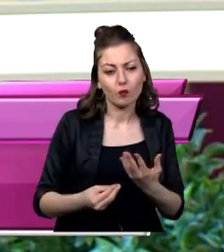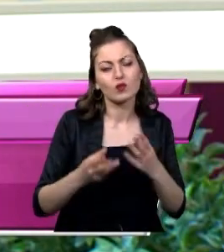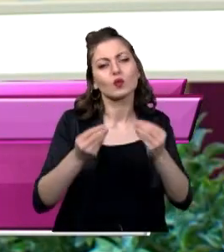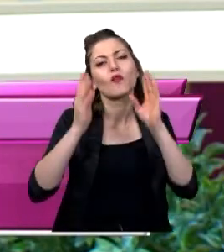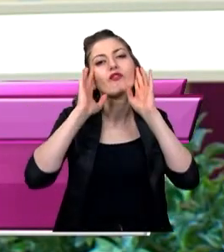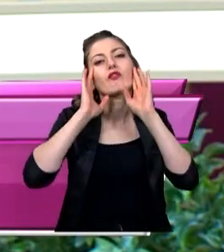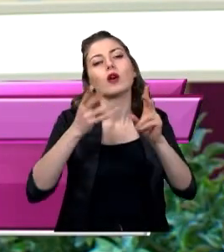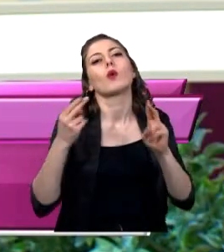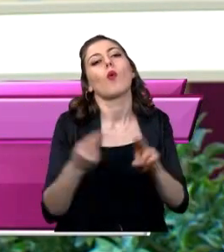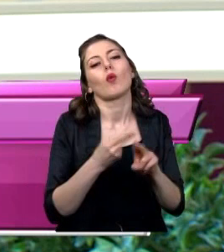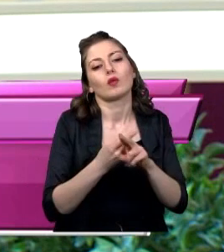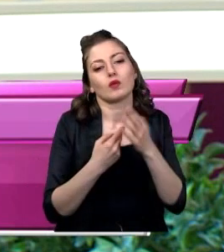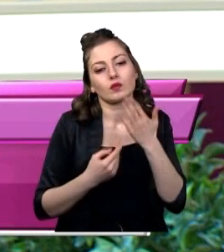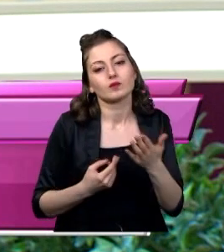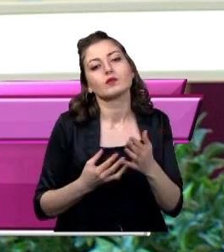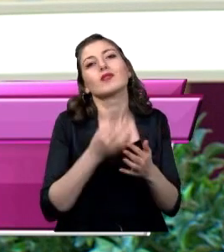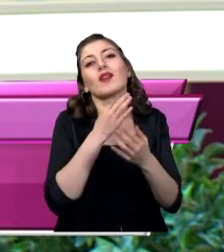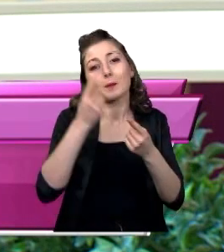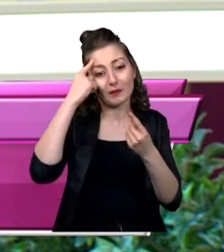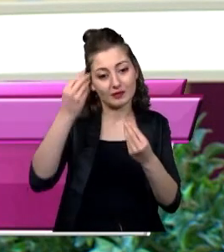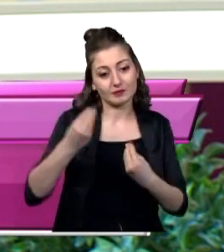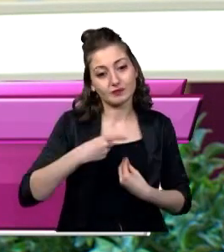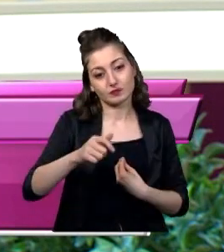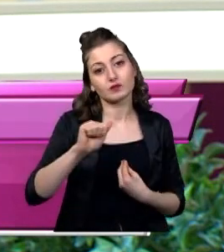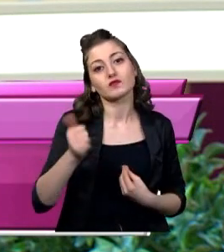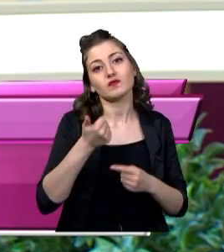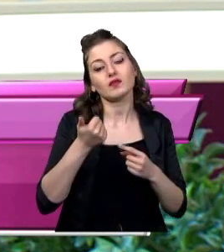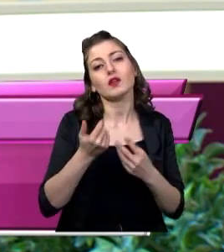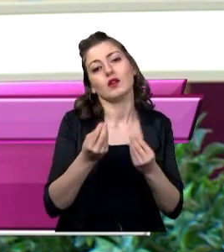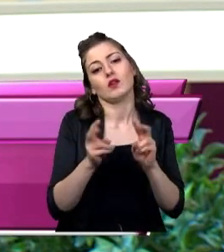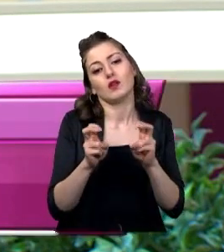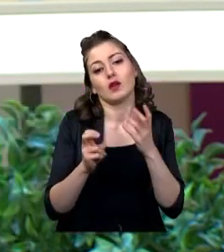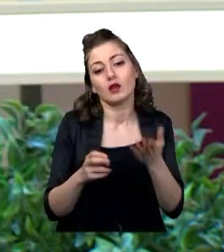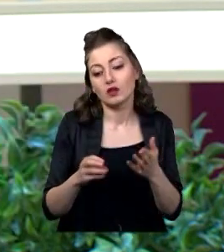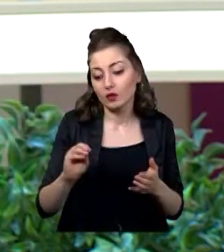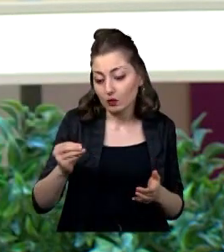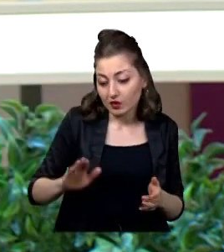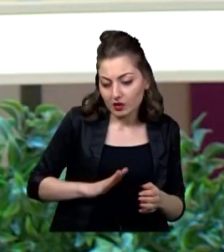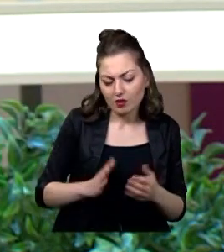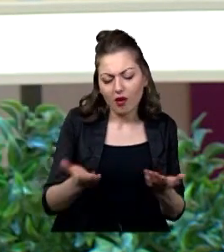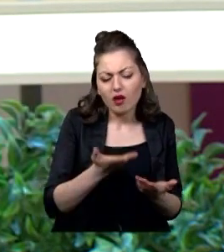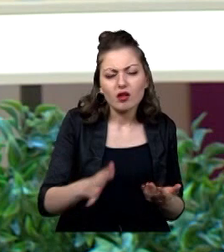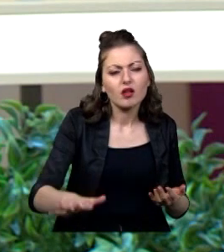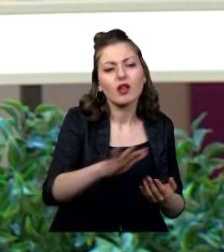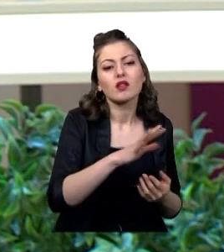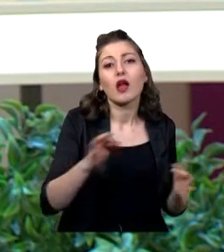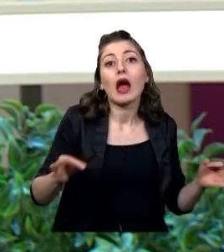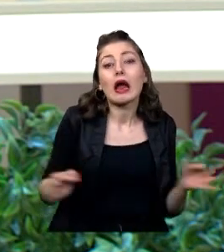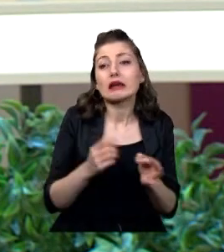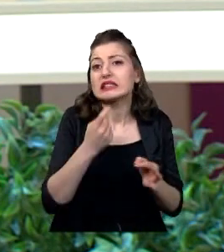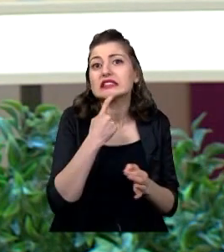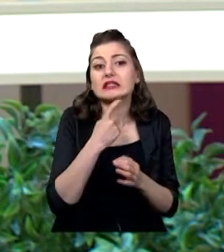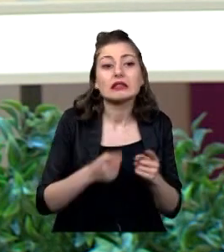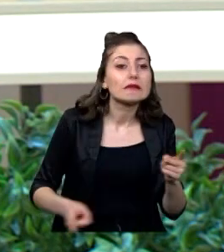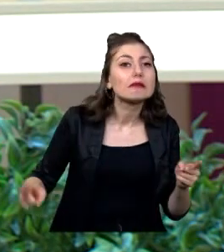örnekler çok var Fadime hanıma çok teşekkür ederim çok önemli bir konu çocuğu Aslında olabildiğince erken yaştan itibaren